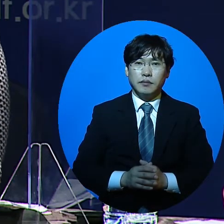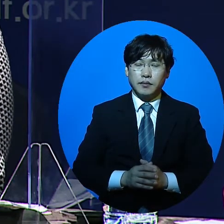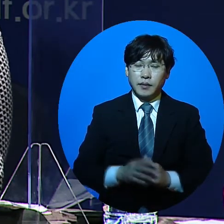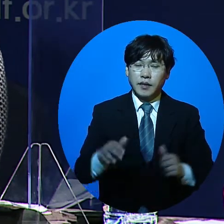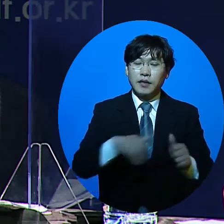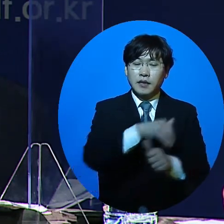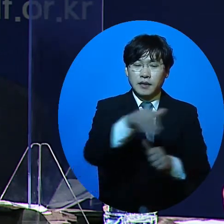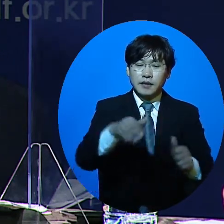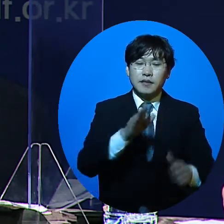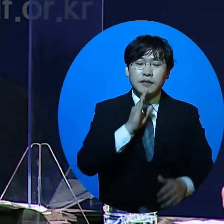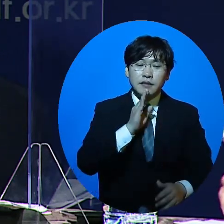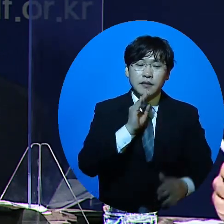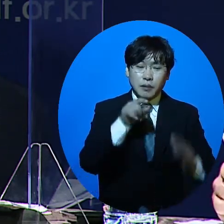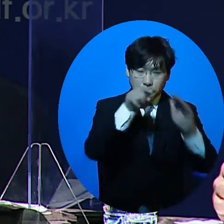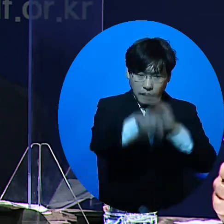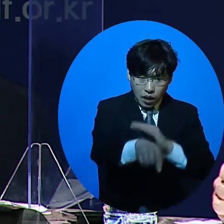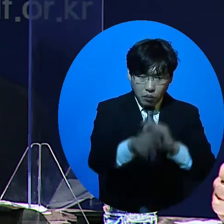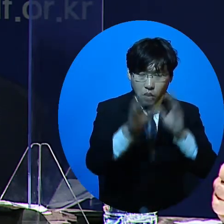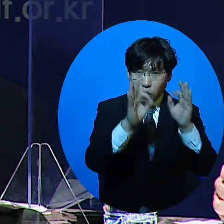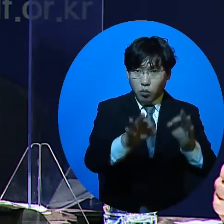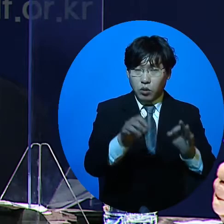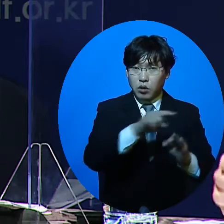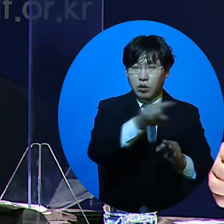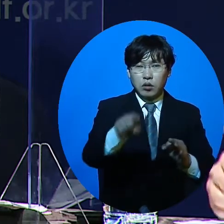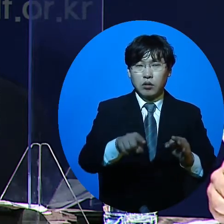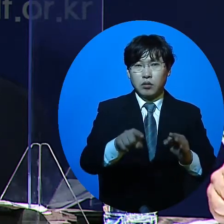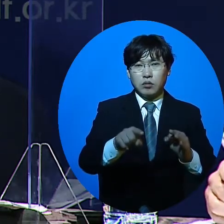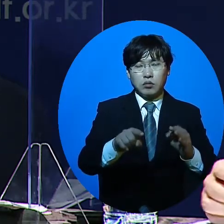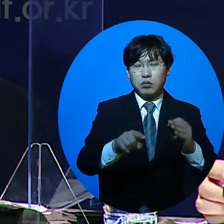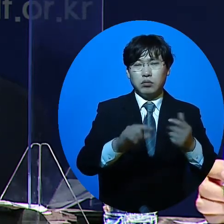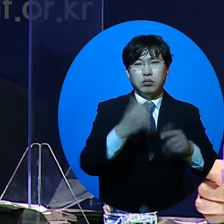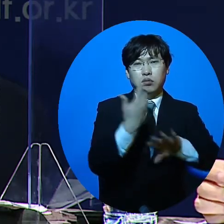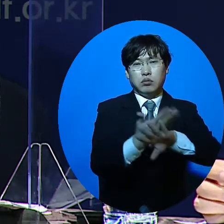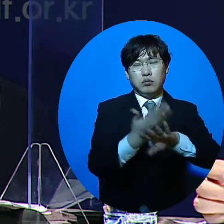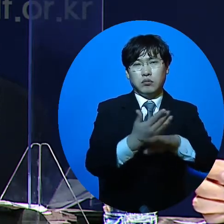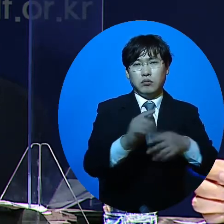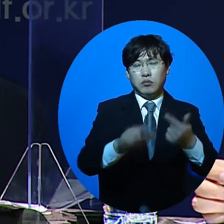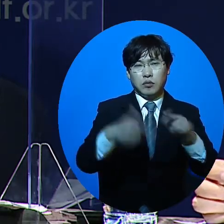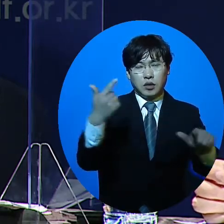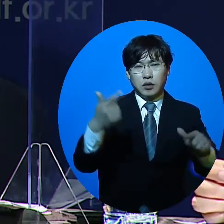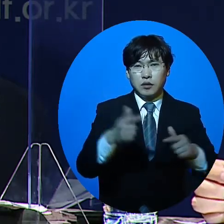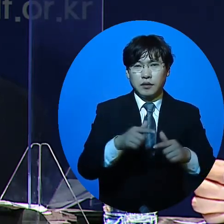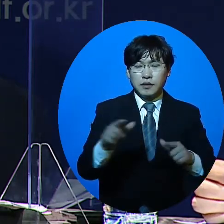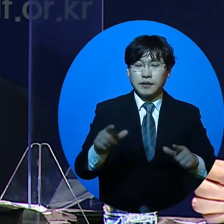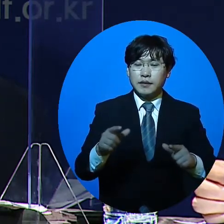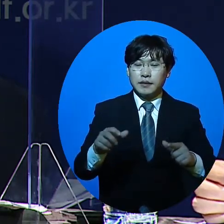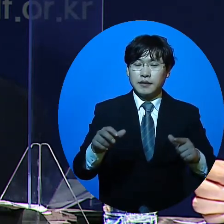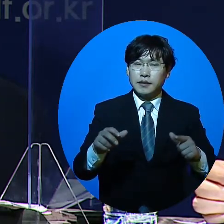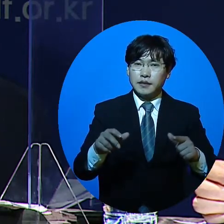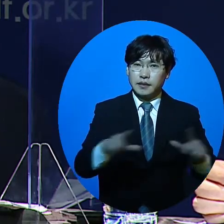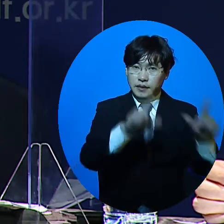현장에 나갔을 때의 현실은 너무나도 상반됩니다. 생활체육 지도자는